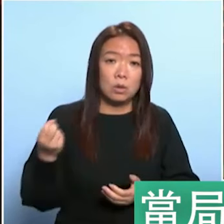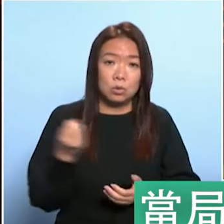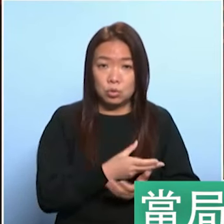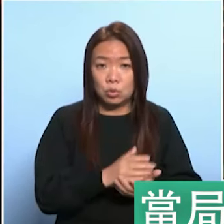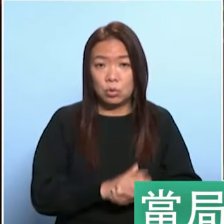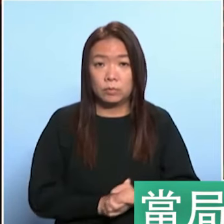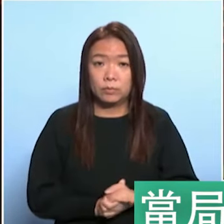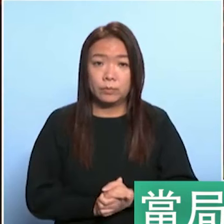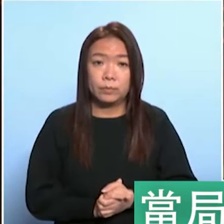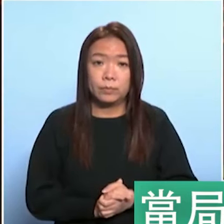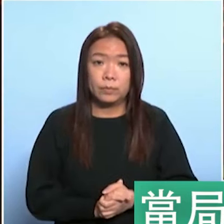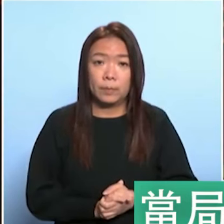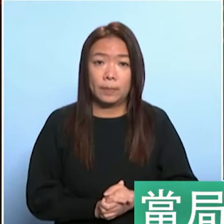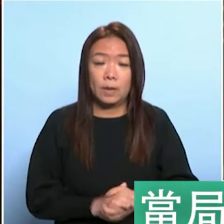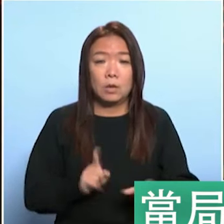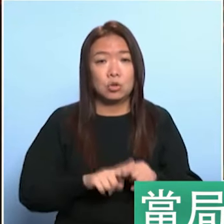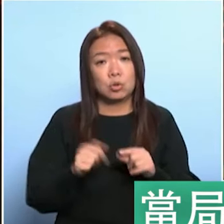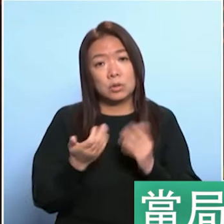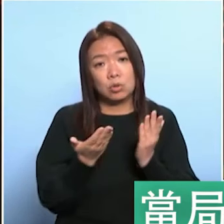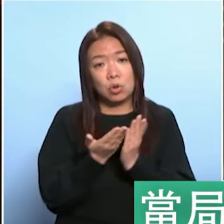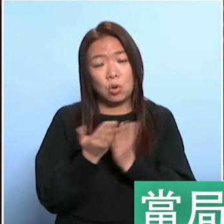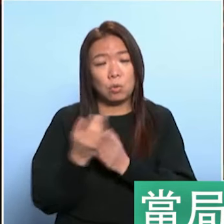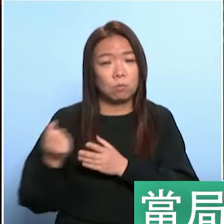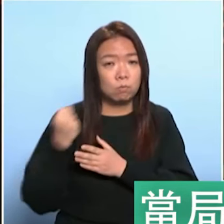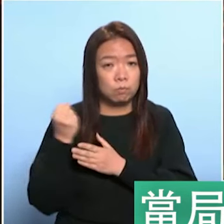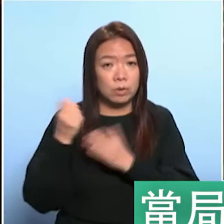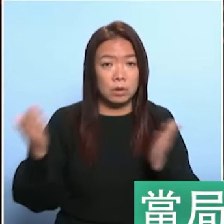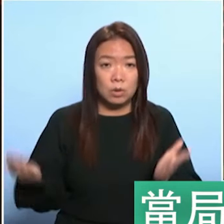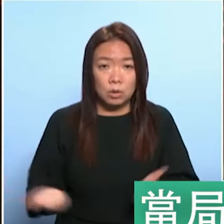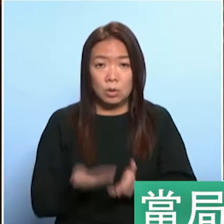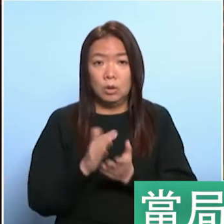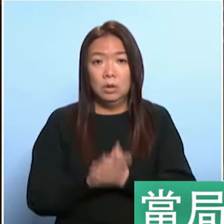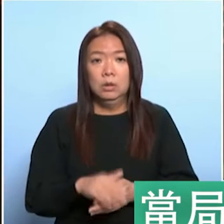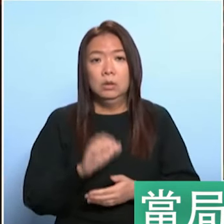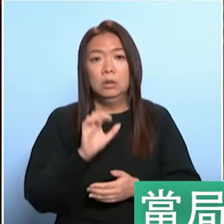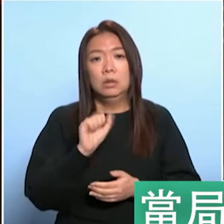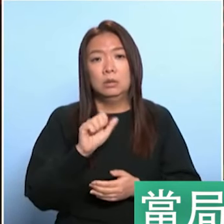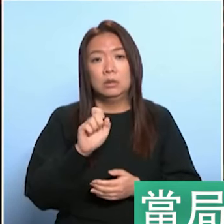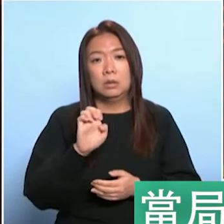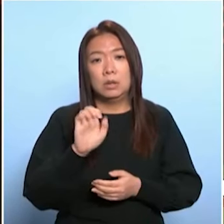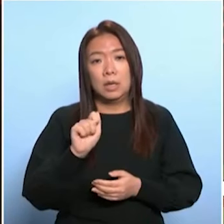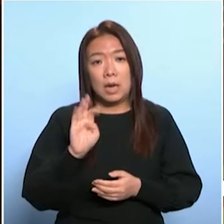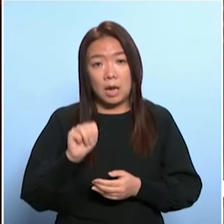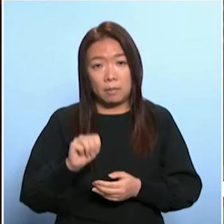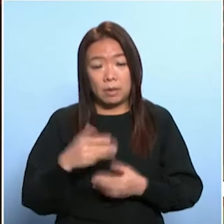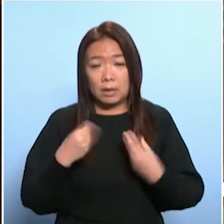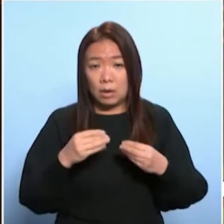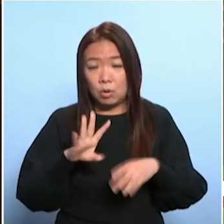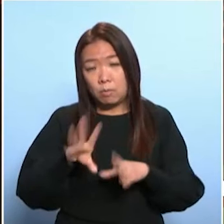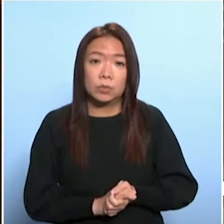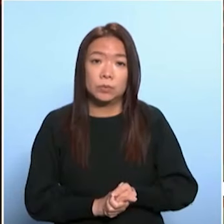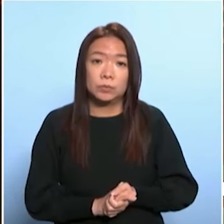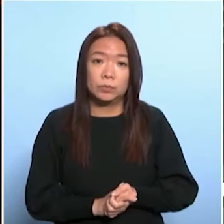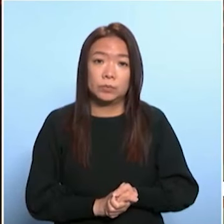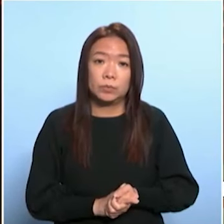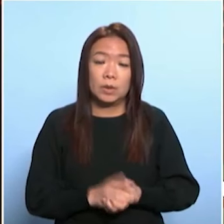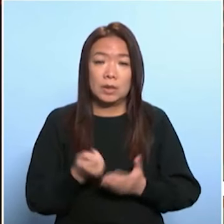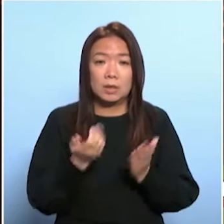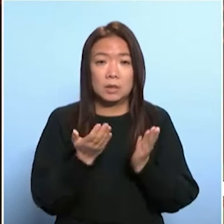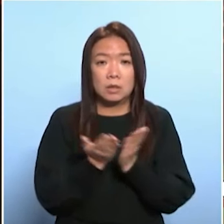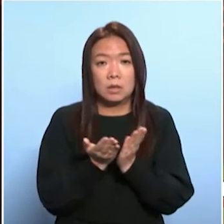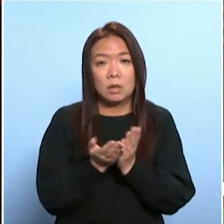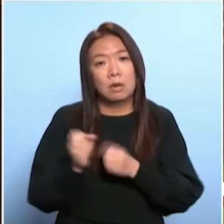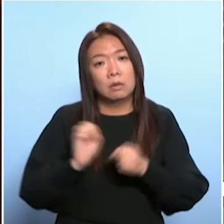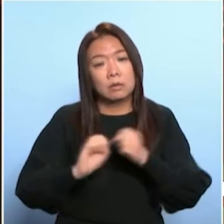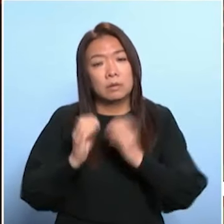在中小學大力是推動 STEAM 教育，包括開設小學的